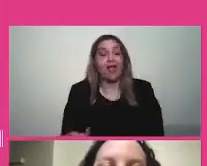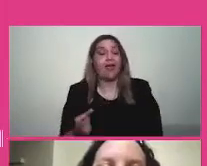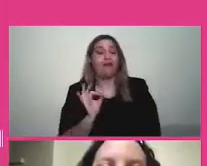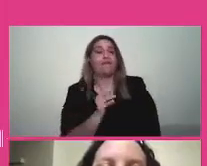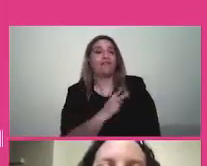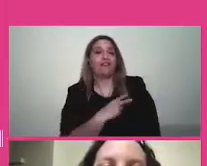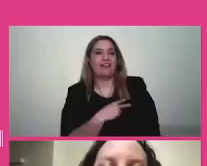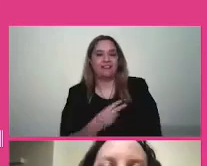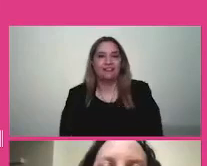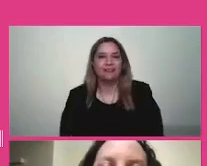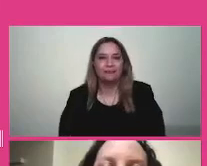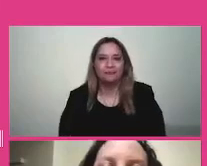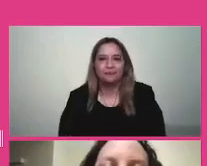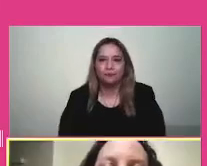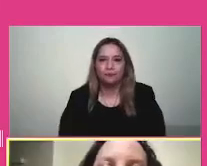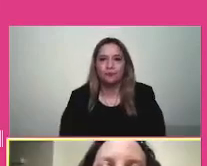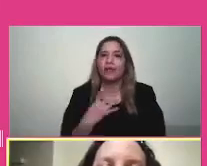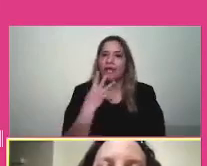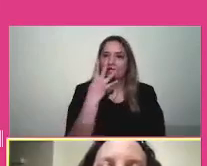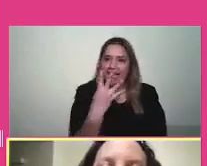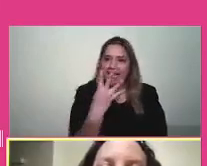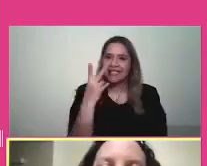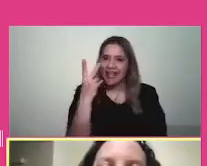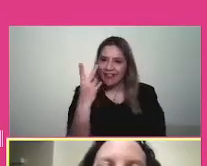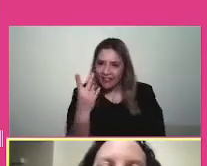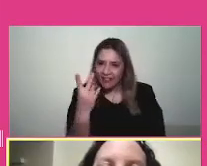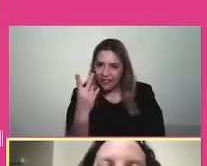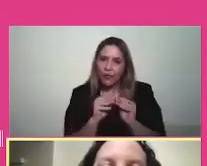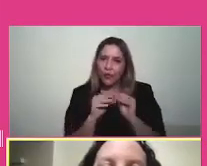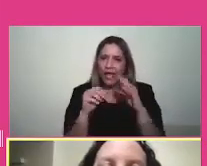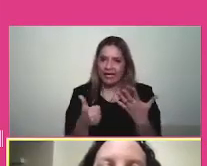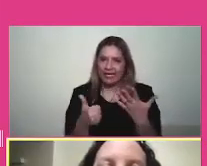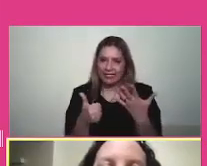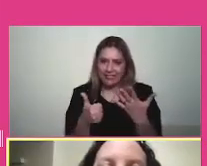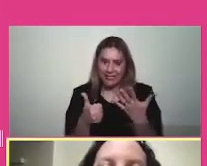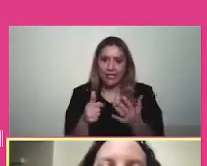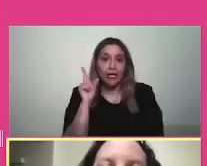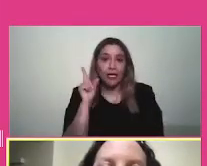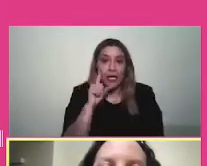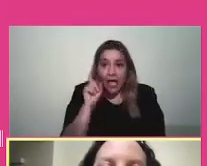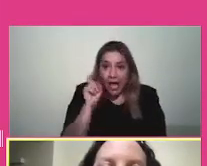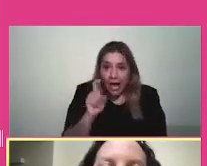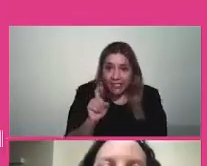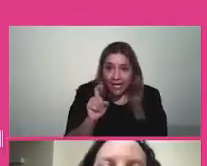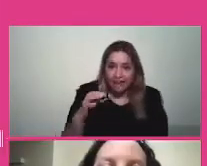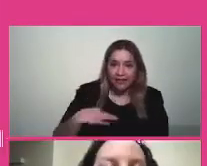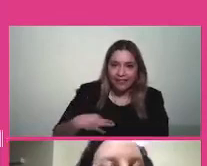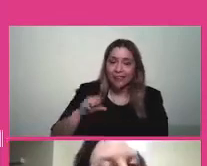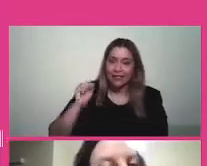δούμε. 4 και 2, 6. Ναι. Θα πάμε στην Αριάδνη να δούμε τι κατάσταση.